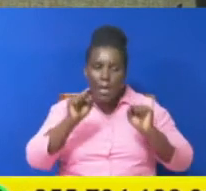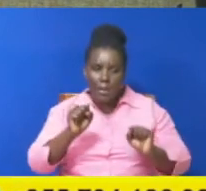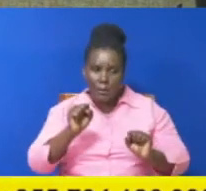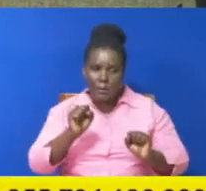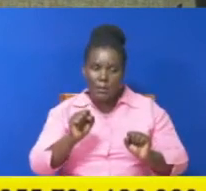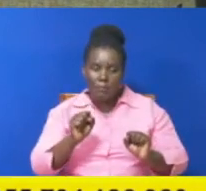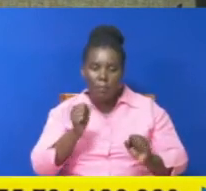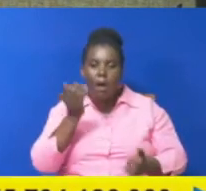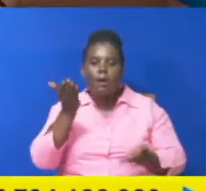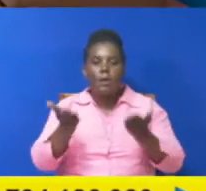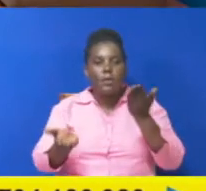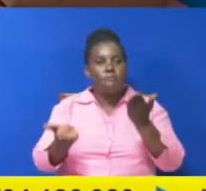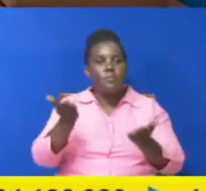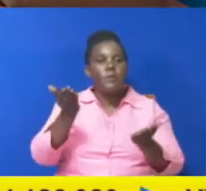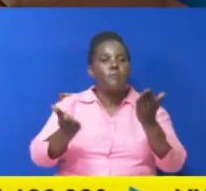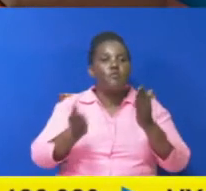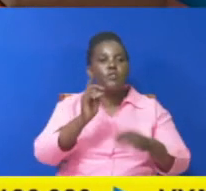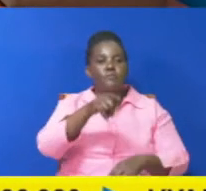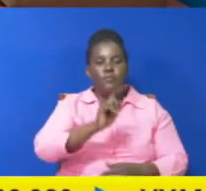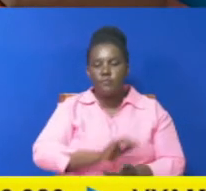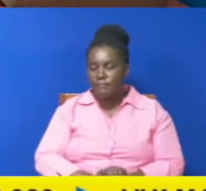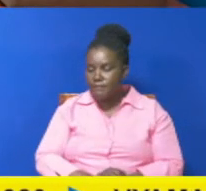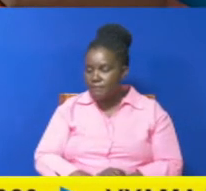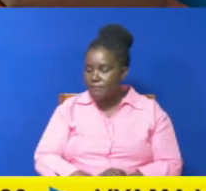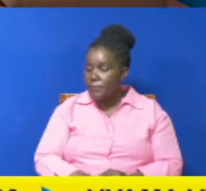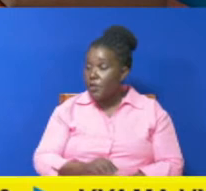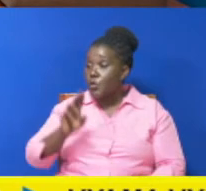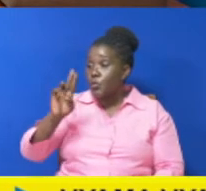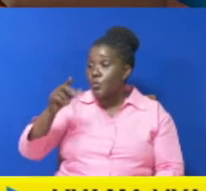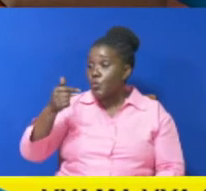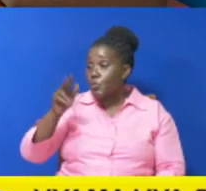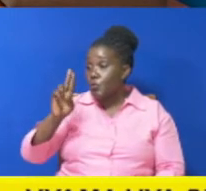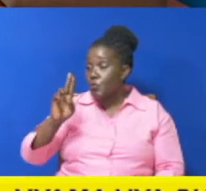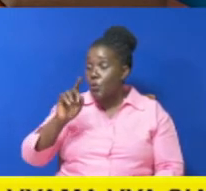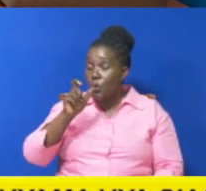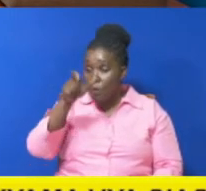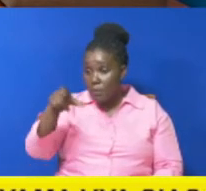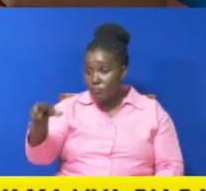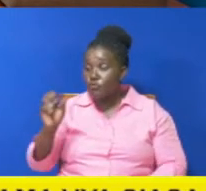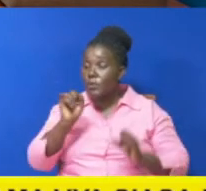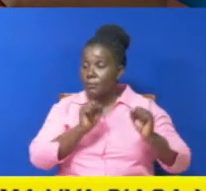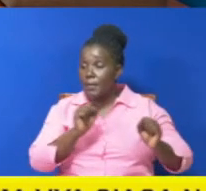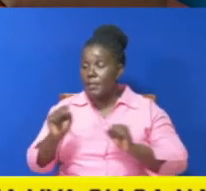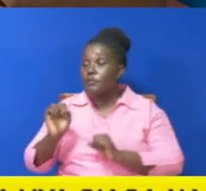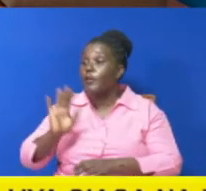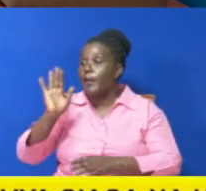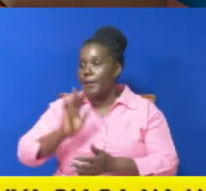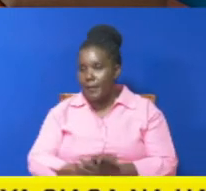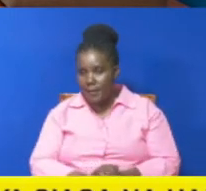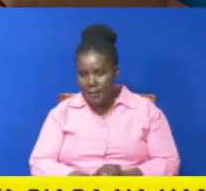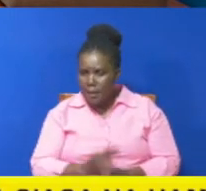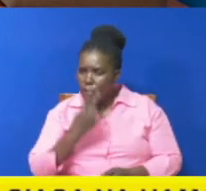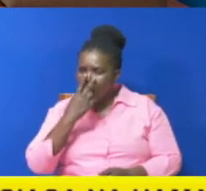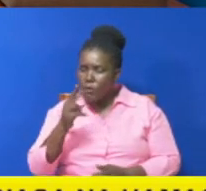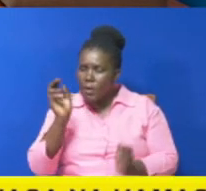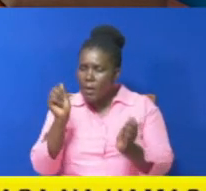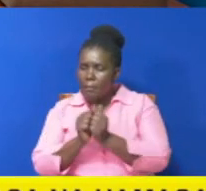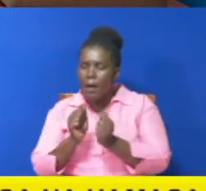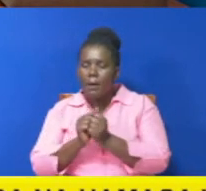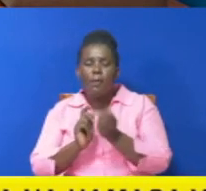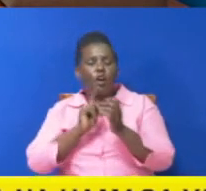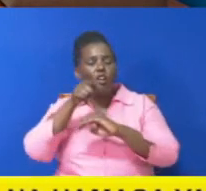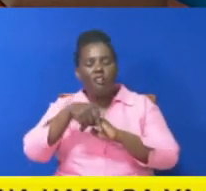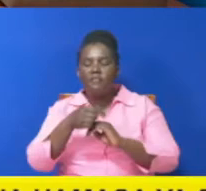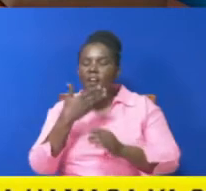kitu huwa kina kipimo. Ndio wote wanasema utu wa mtu ni matendo yake. Mm. Kwa matendo ukiona yamezidi yamefurutuada